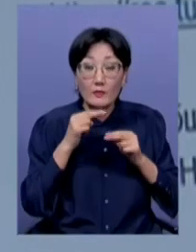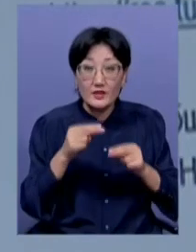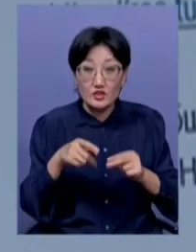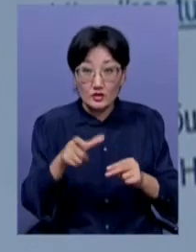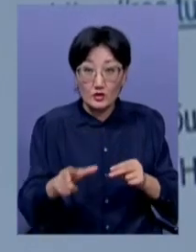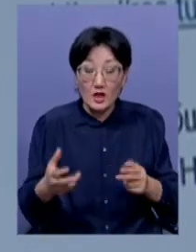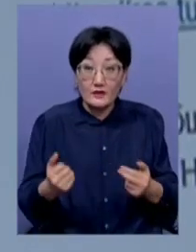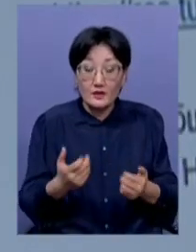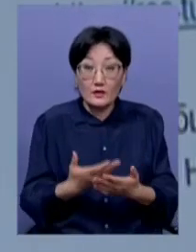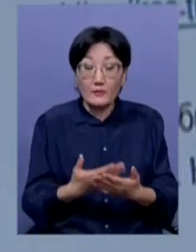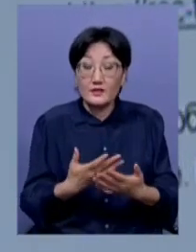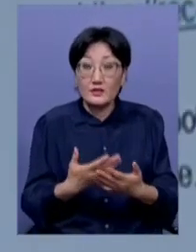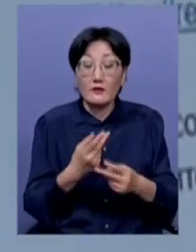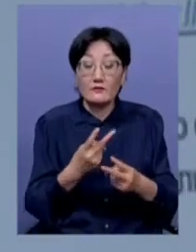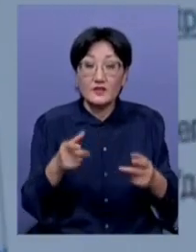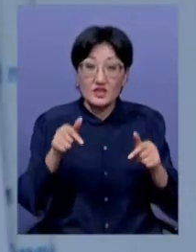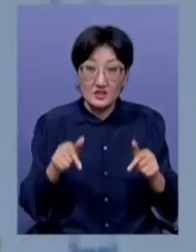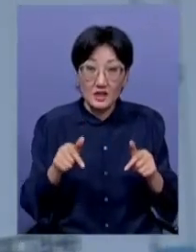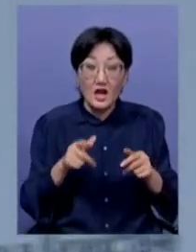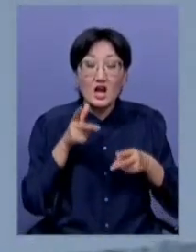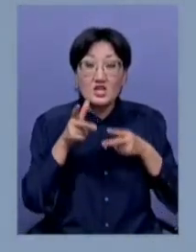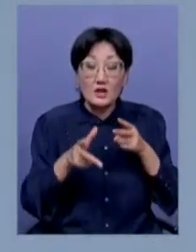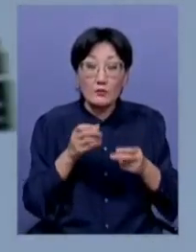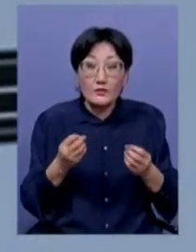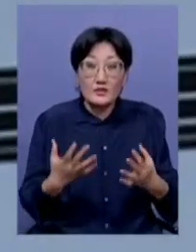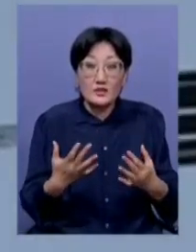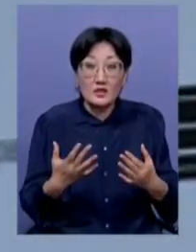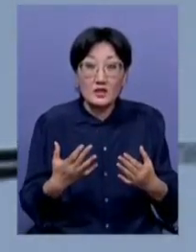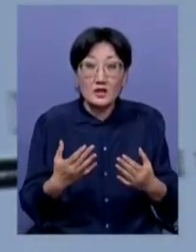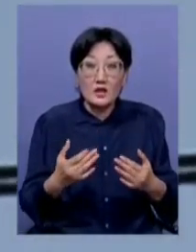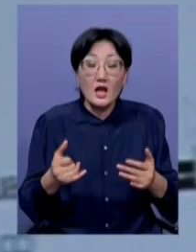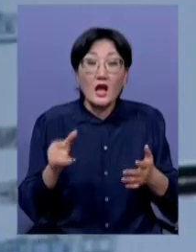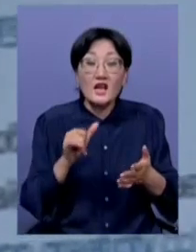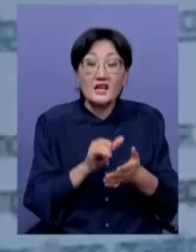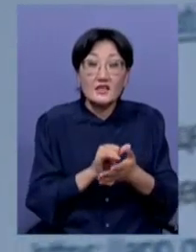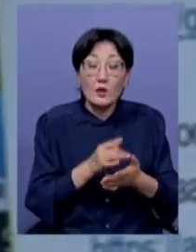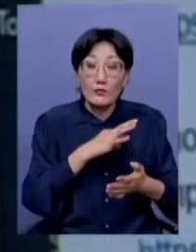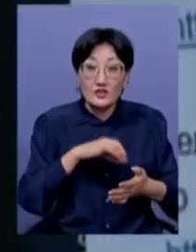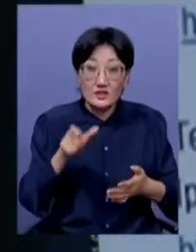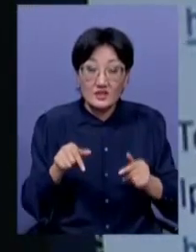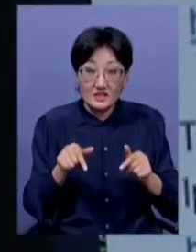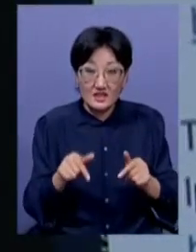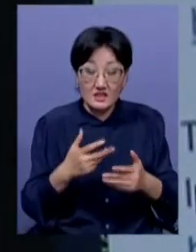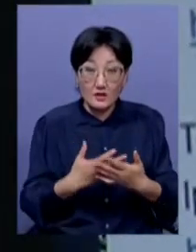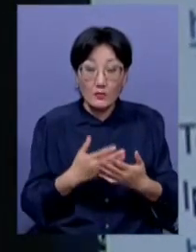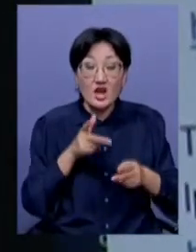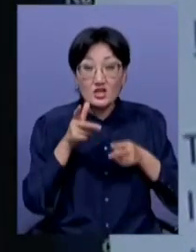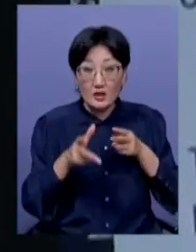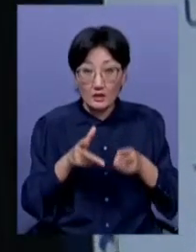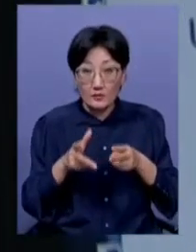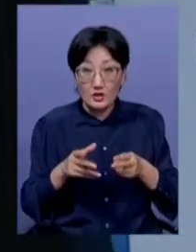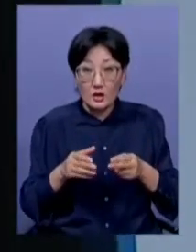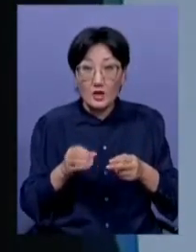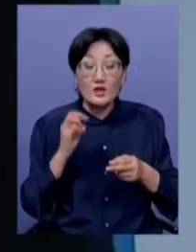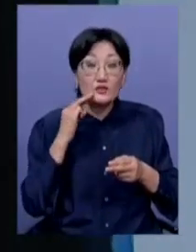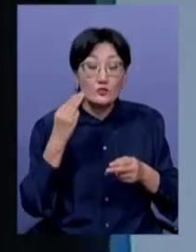Да, конечно. Вот для примера, видите, здесь жалуются просто на контент пользователь. Здесь вот, например, жалуется